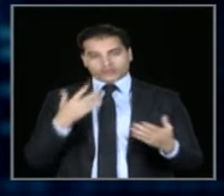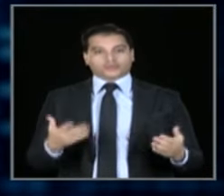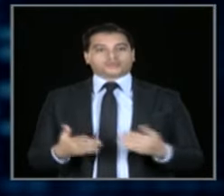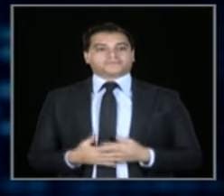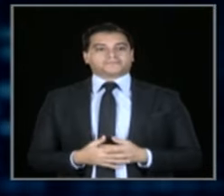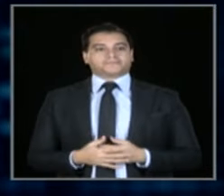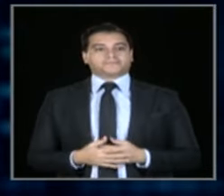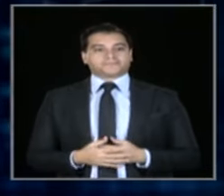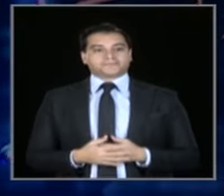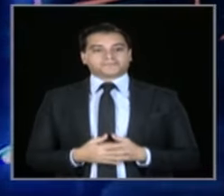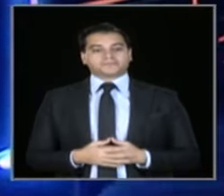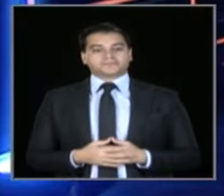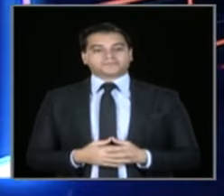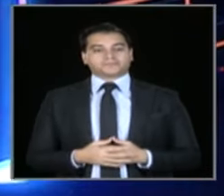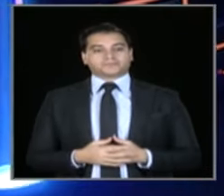ضربات جزاء.